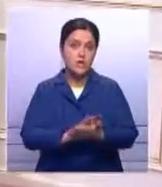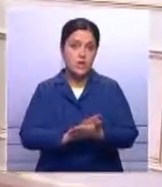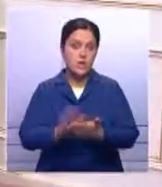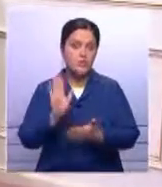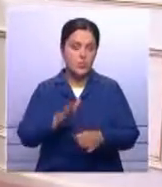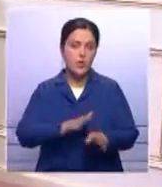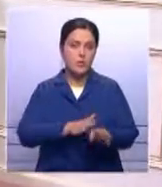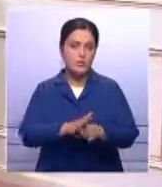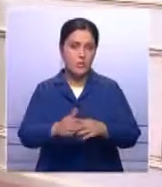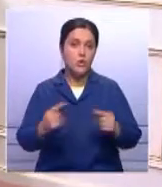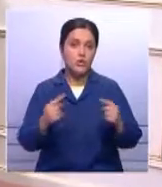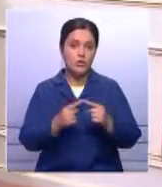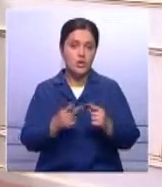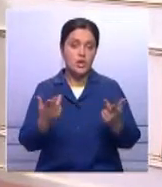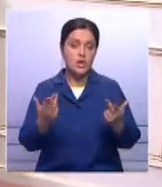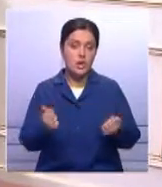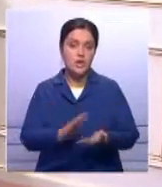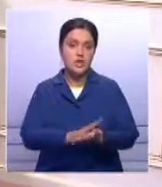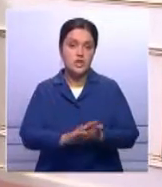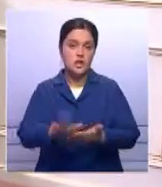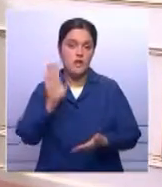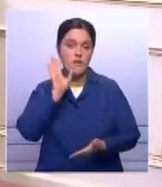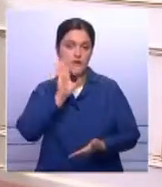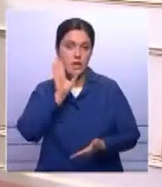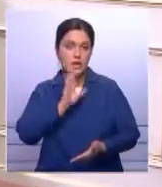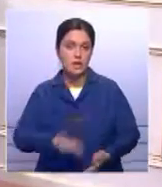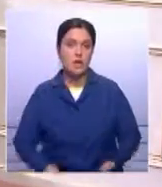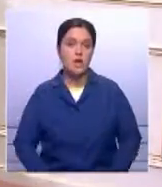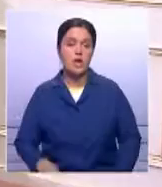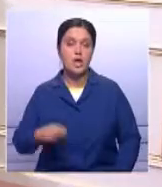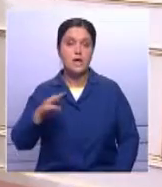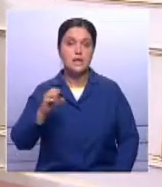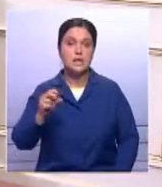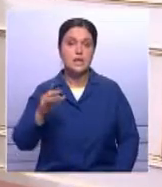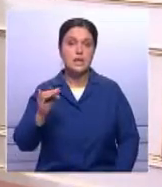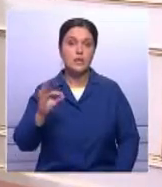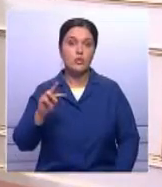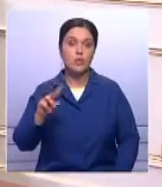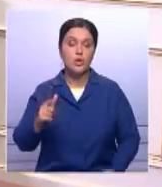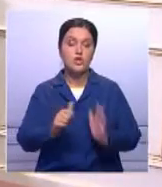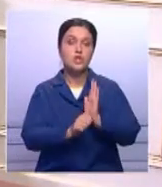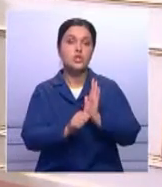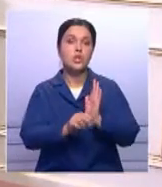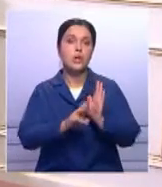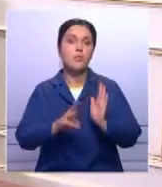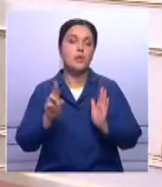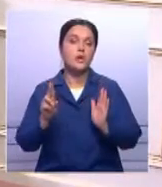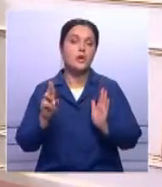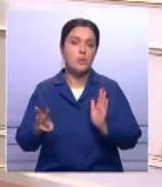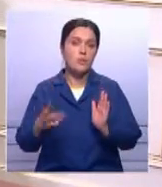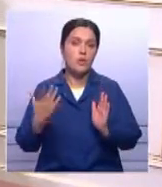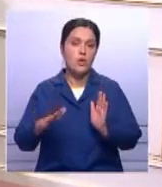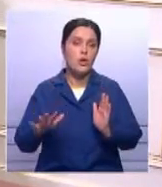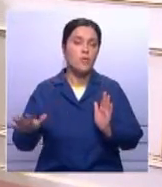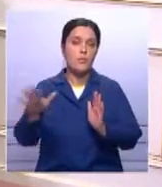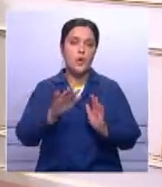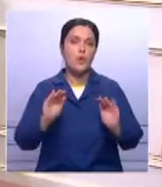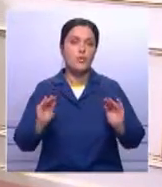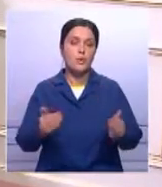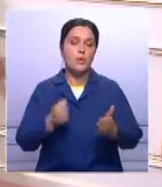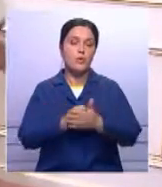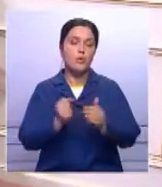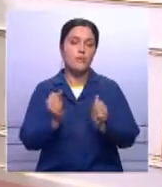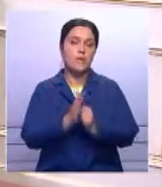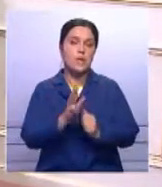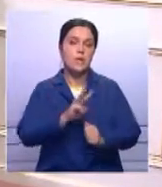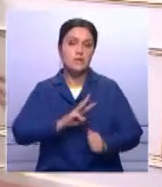Полностью очищаются. Чистая вода поступает в Ишим. Да. Уже Талдыколь, на самом деле, 60 миллионов квадратных метров, площадь уменьшилась до 15 миллионов.